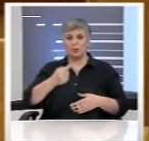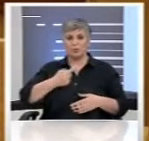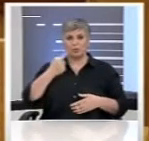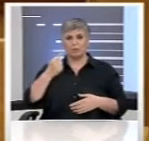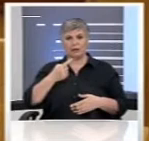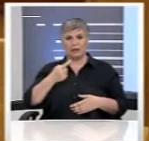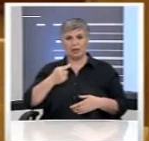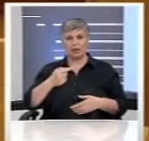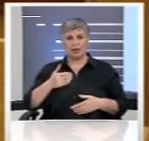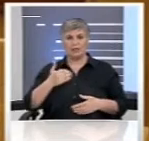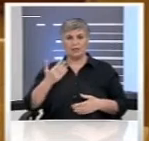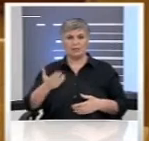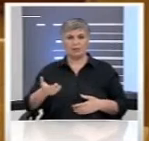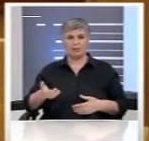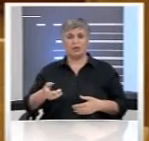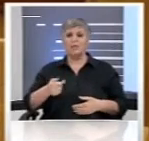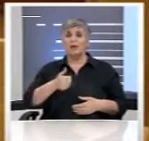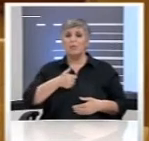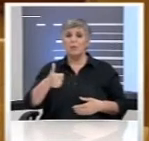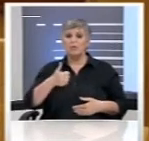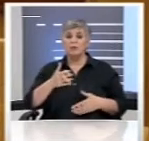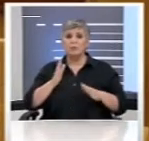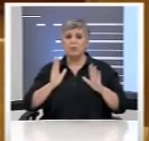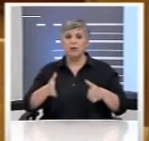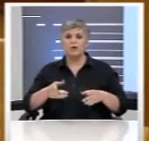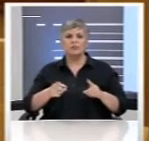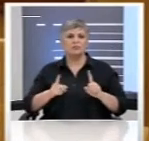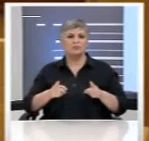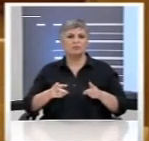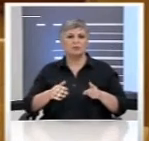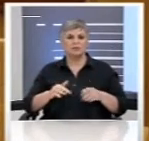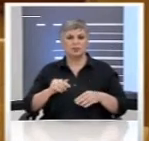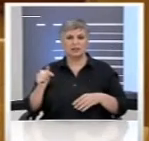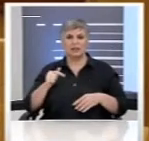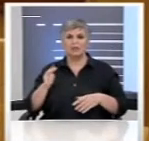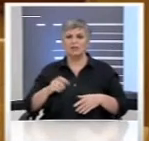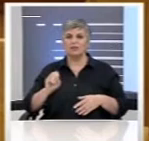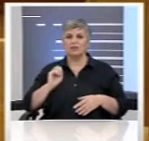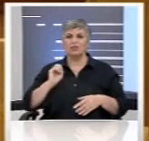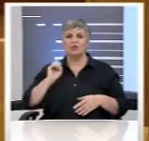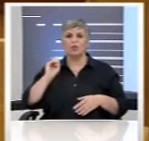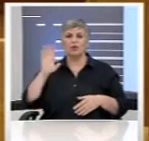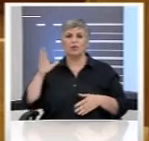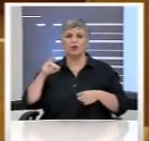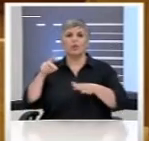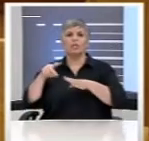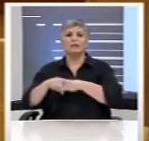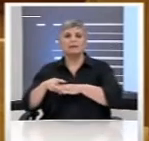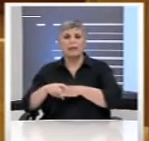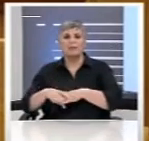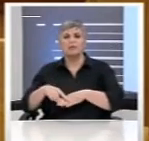είναι οι αγορές και η οίκη πιστοληπτικής ικανότητας.